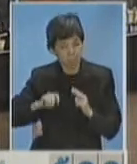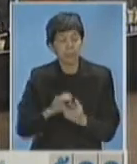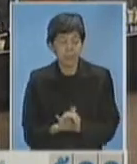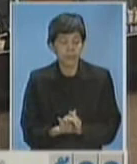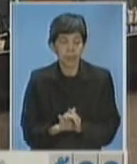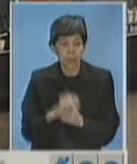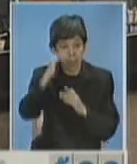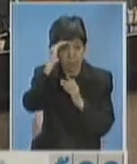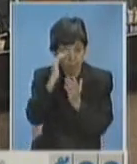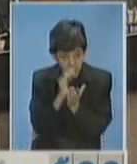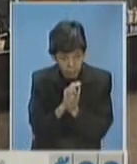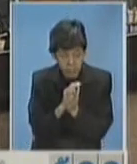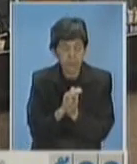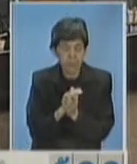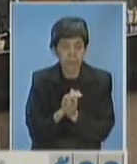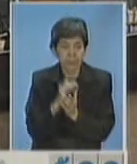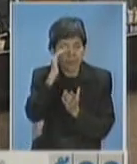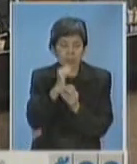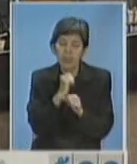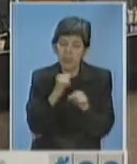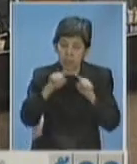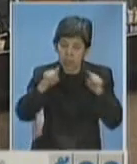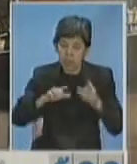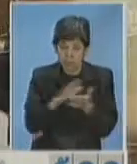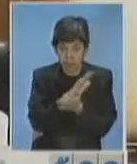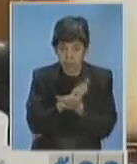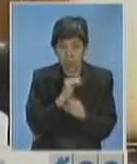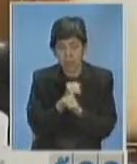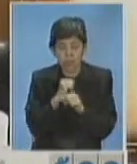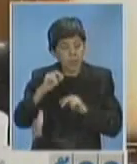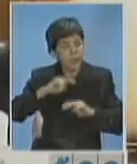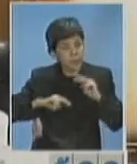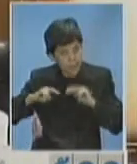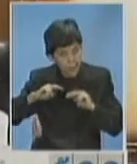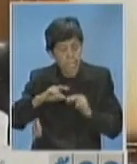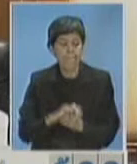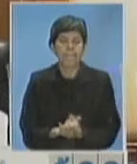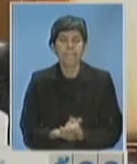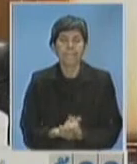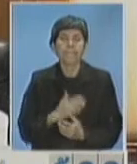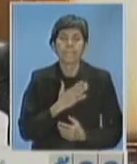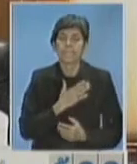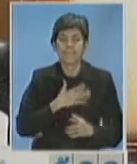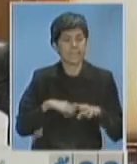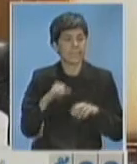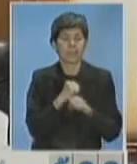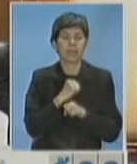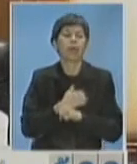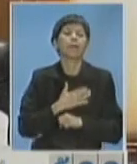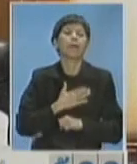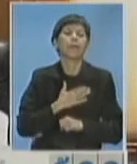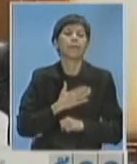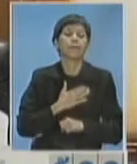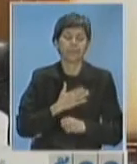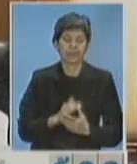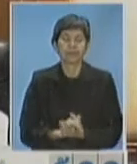แม้กระทั่งตำรวจนะครับก็คงจะเป็นการขอเอกสารในช่วงที่ไปประกอบการพิจารณานะครับซึ่งผมไปแบบหน้าที่อยู่น